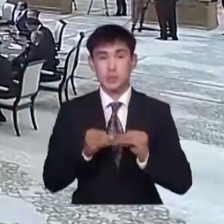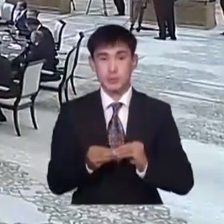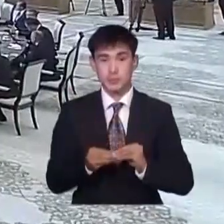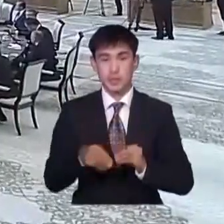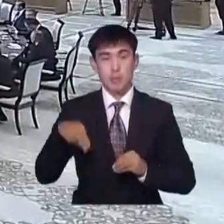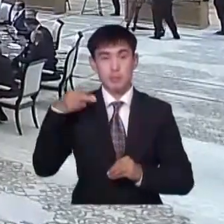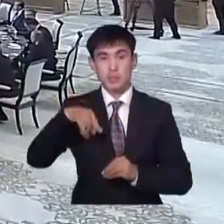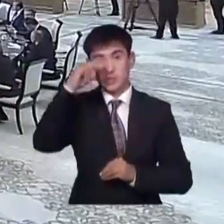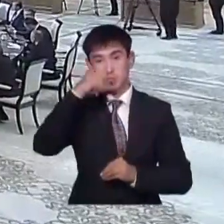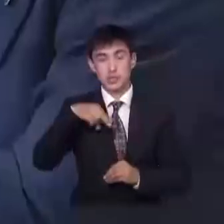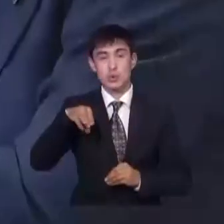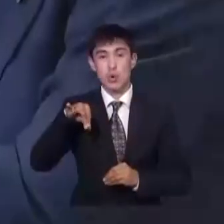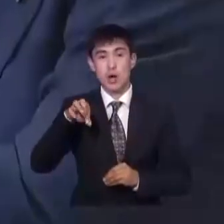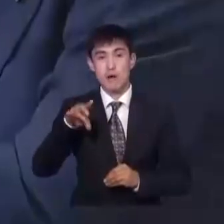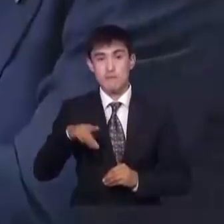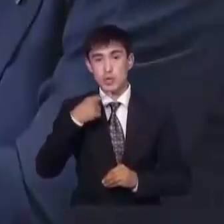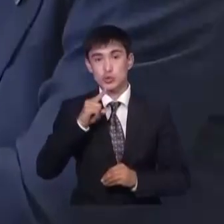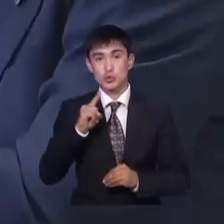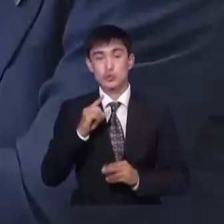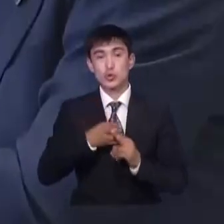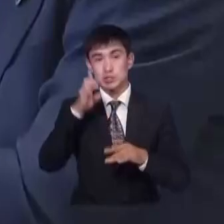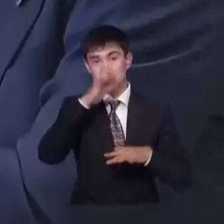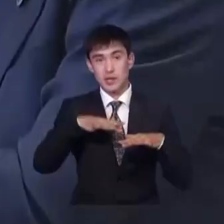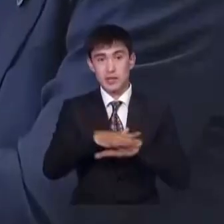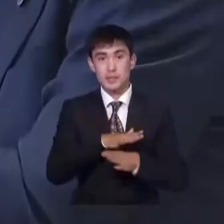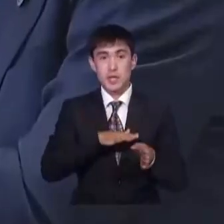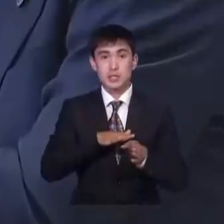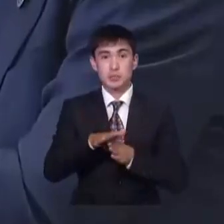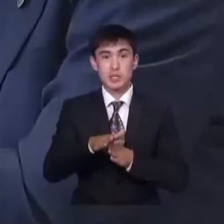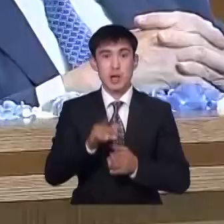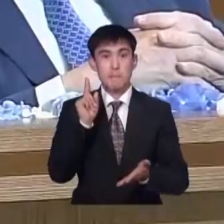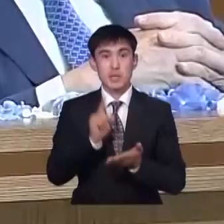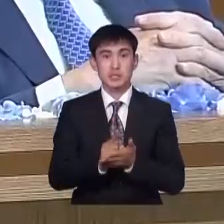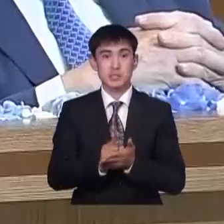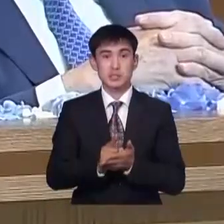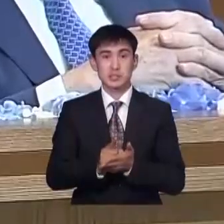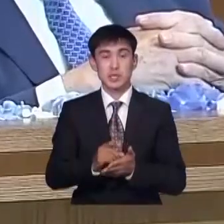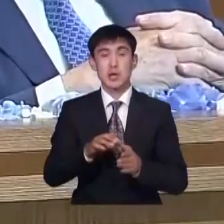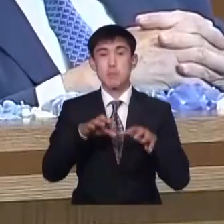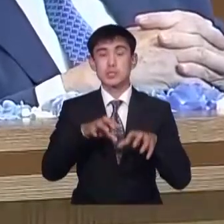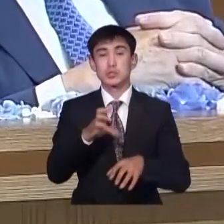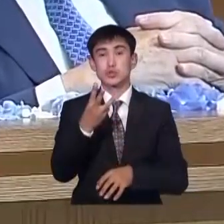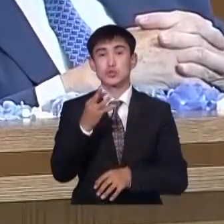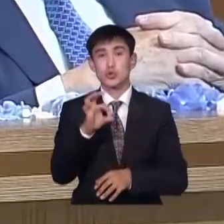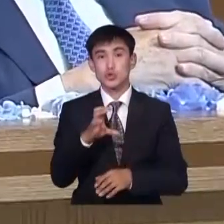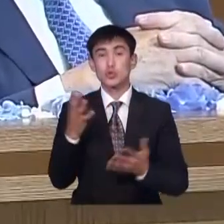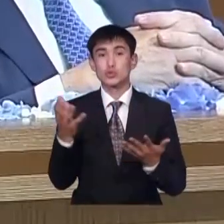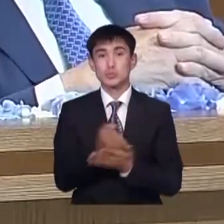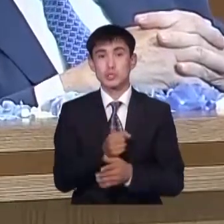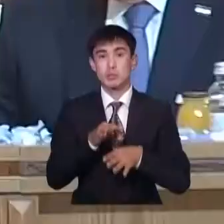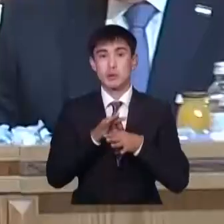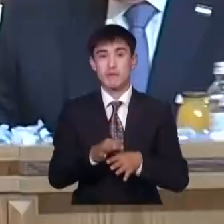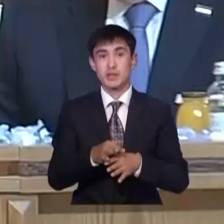проблемы. Президент Казахстана Касым-Жомарт Токаев подчеркнул, что страна, исполняя обязанности председателя ШОС, успешно